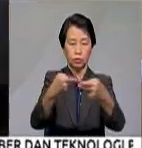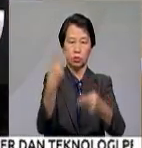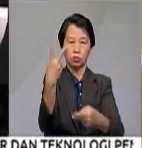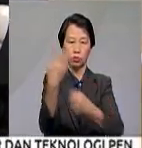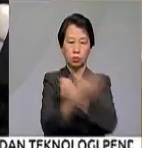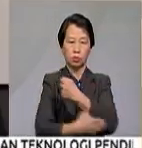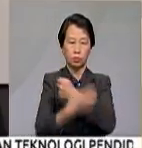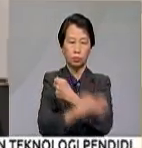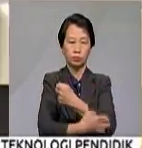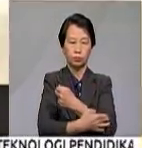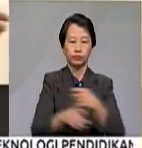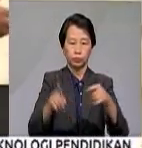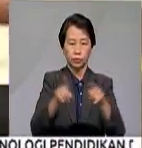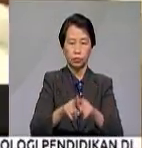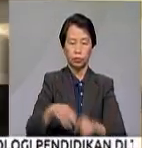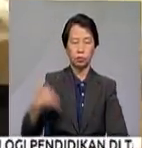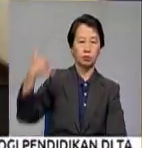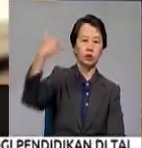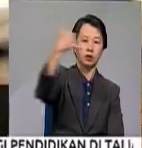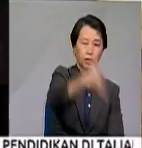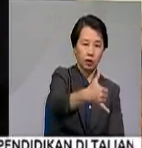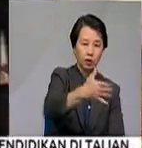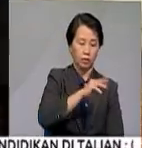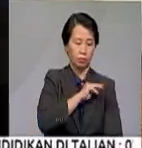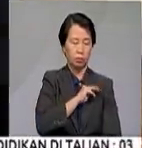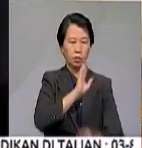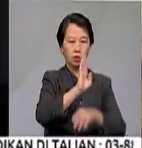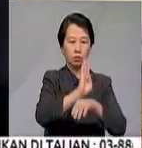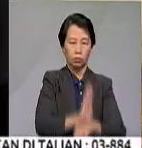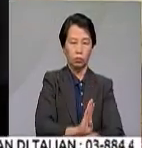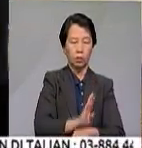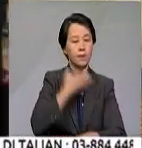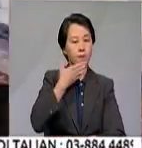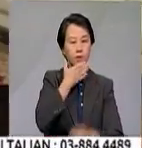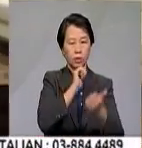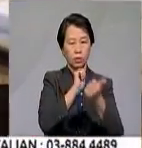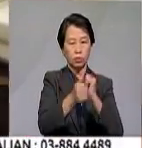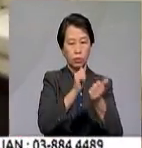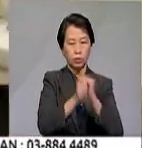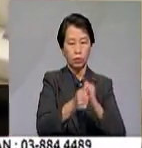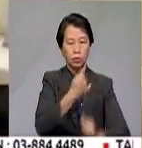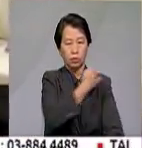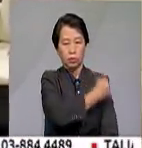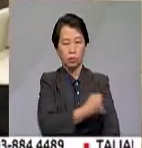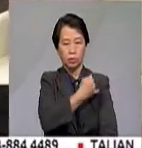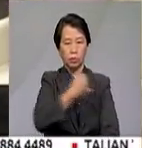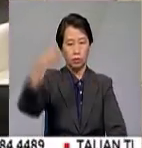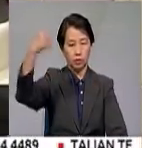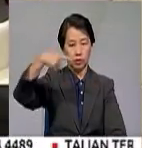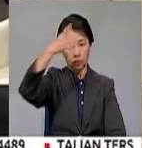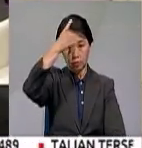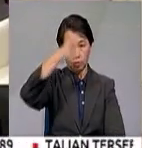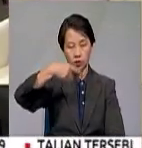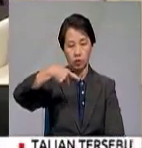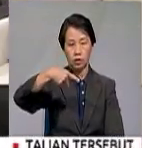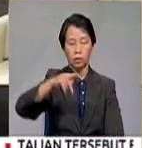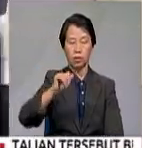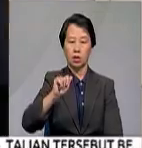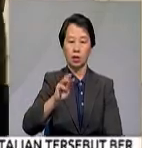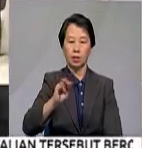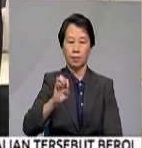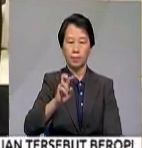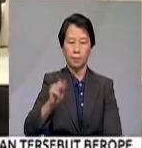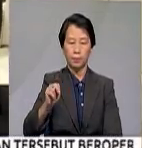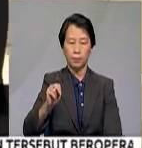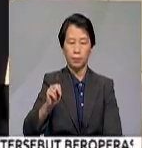hala. Turut membuat kunjungan, Menteri Kebudayaan, Belia dan Sukan, Jeneral Besara, Datuk Paduka Seri Aminuddin